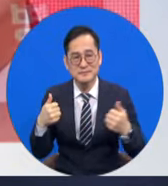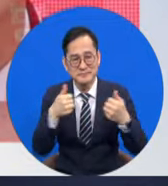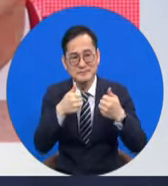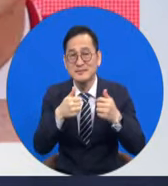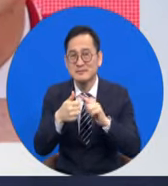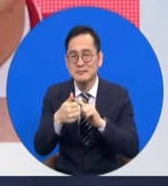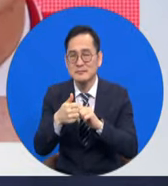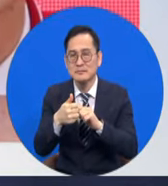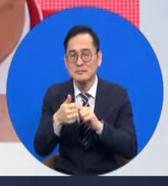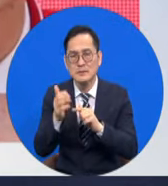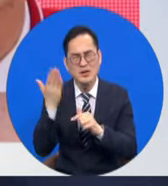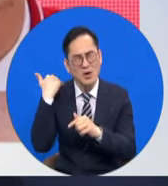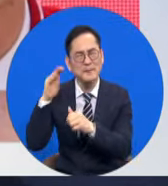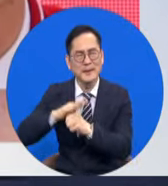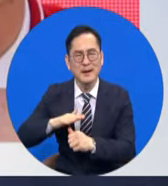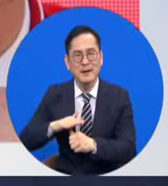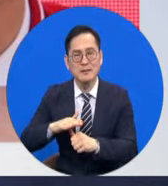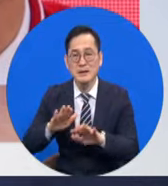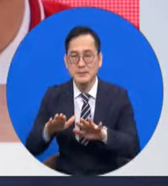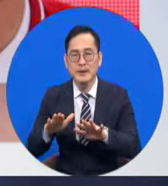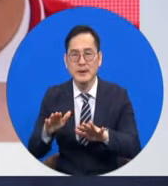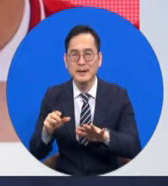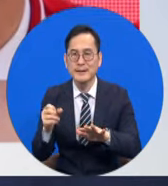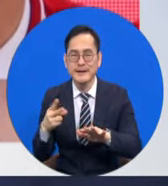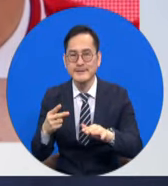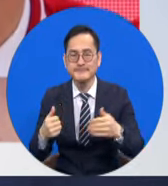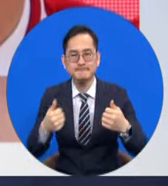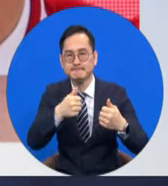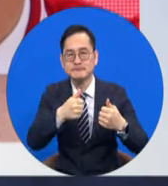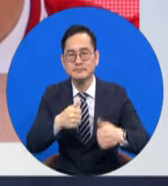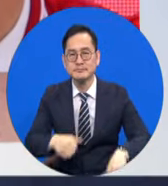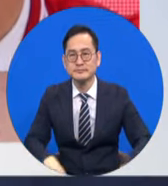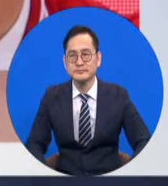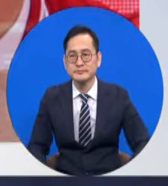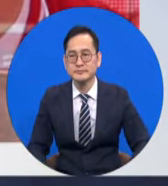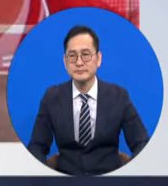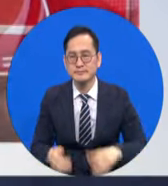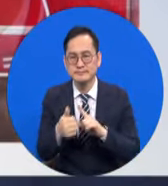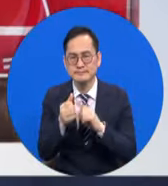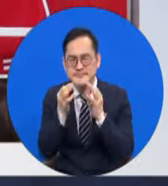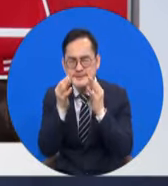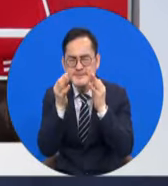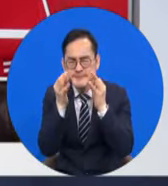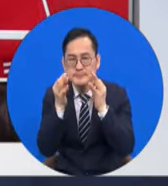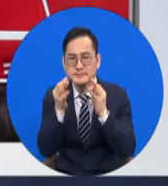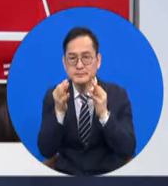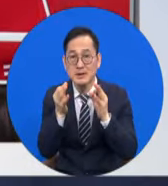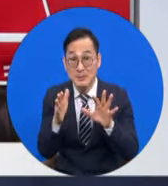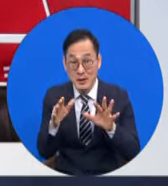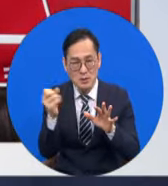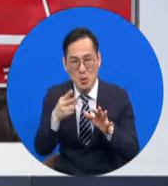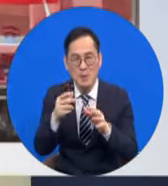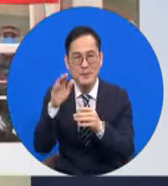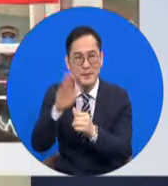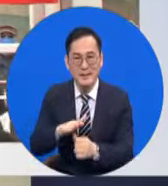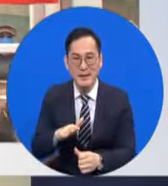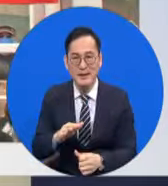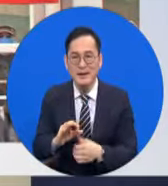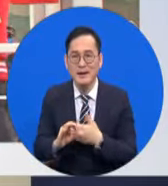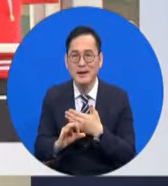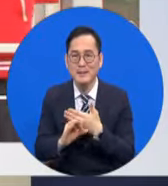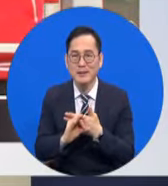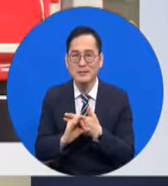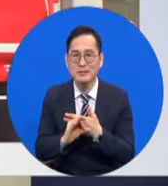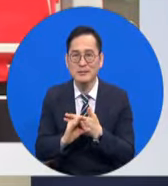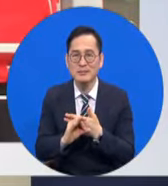그래도 여당의 최고위원까지 하면서 지역구를 다졌는데 그럼에도 불구하고 만약에 이번에 패배한다 그러면